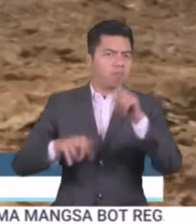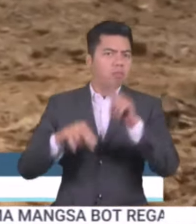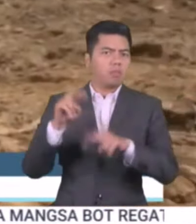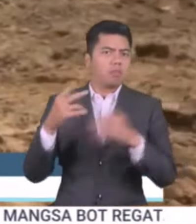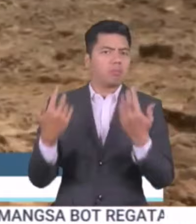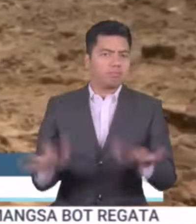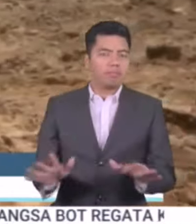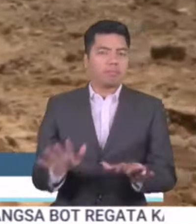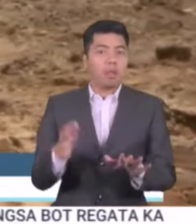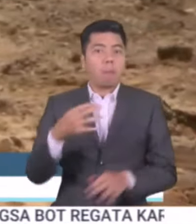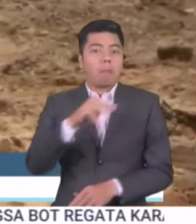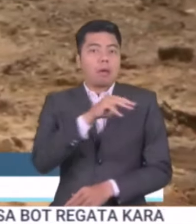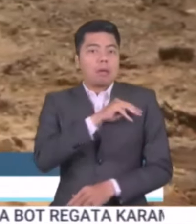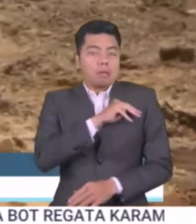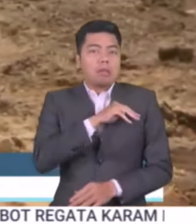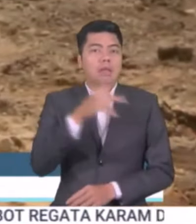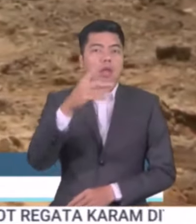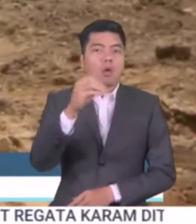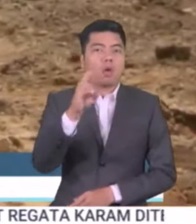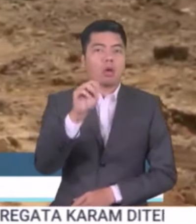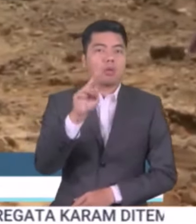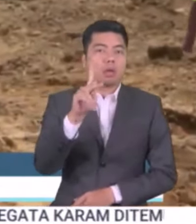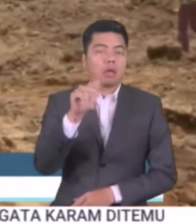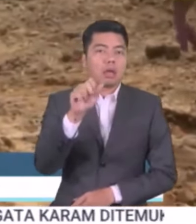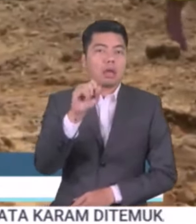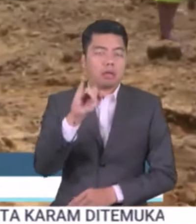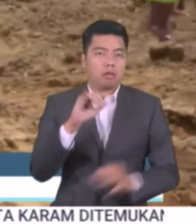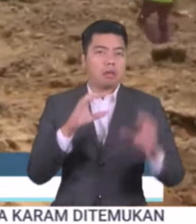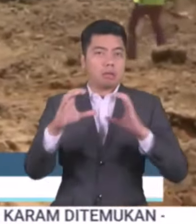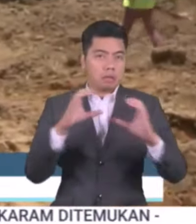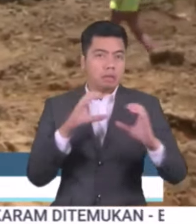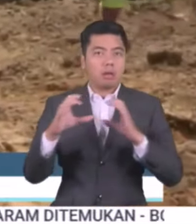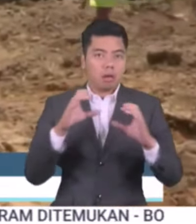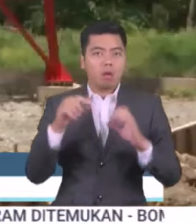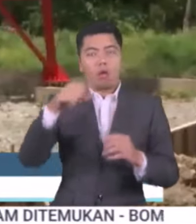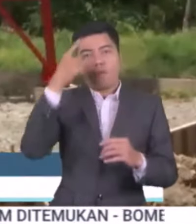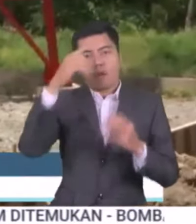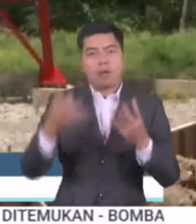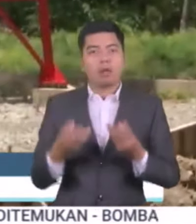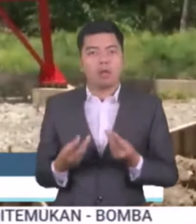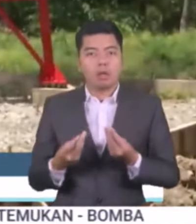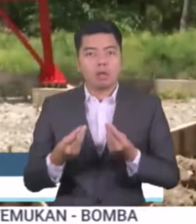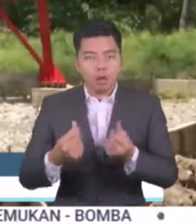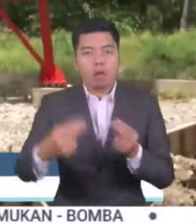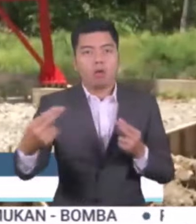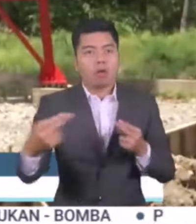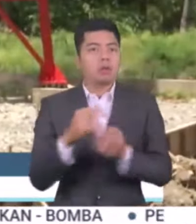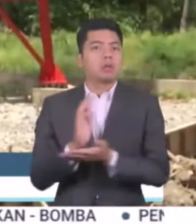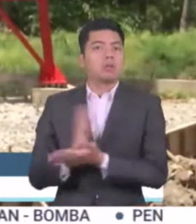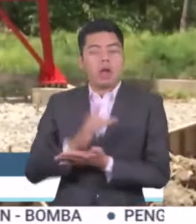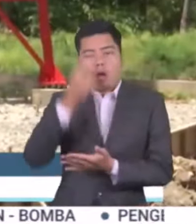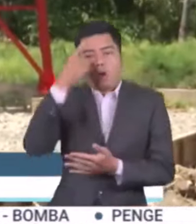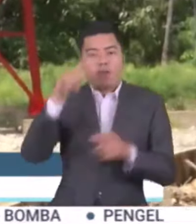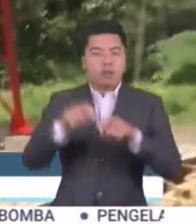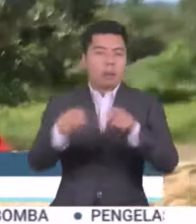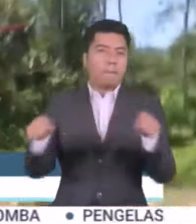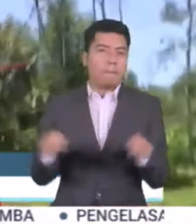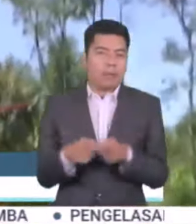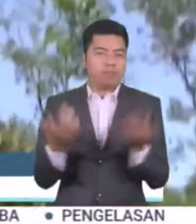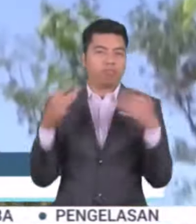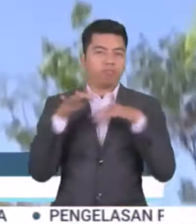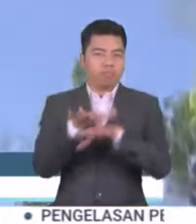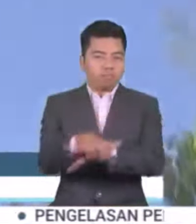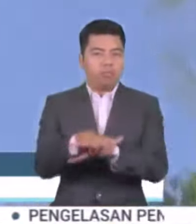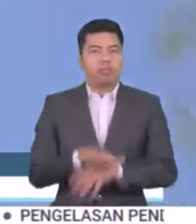yang telah siap dibina menteri komunikasi Fami fadir berkata ia bagi penyelesaian kesalih hubungan sementara di kawasan